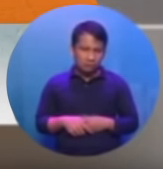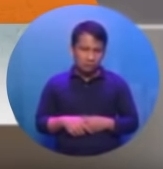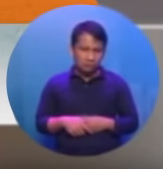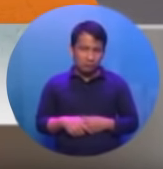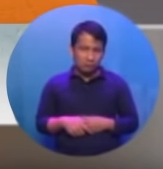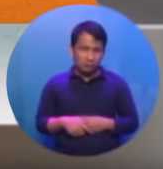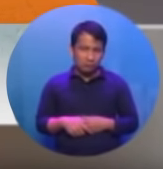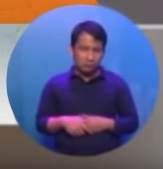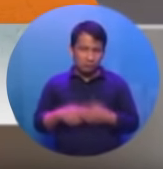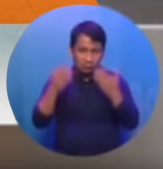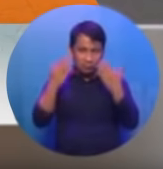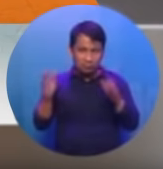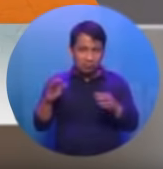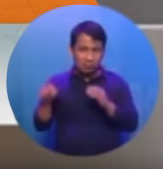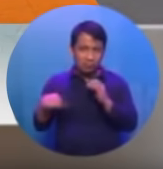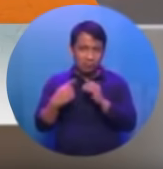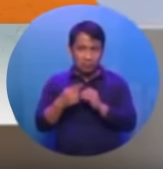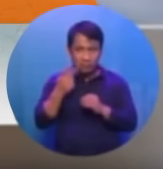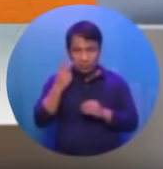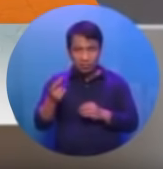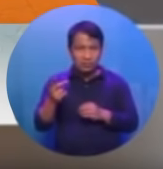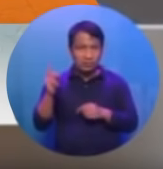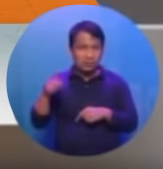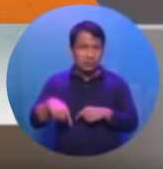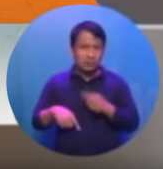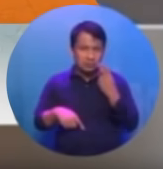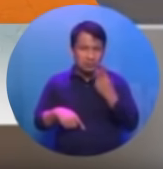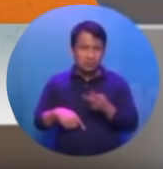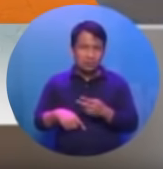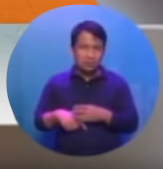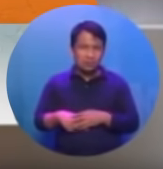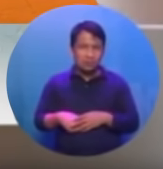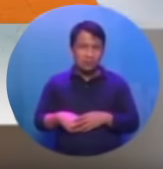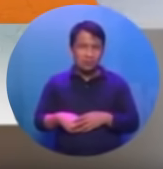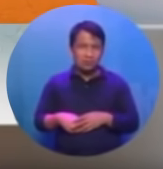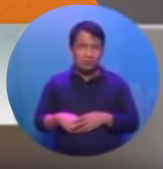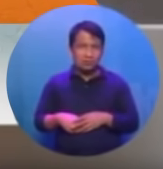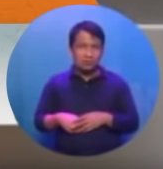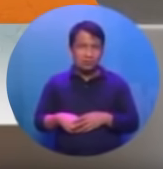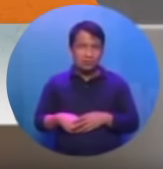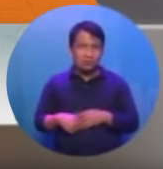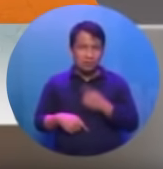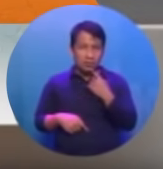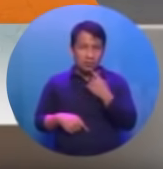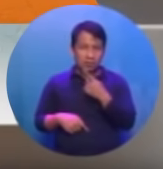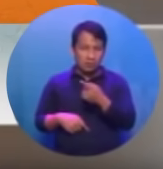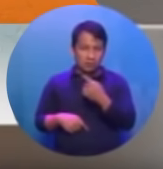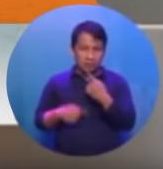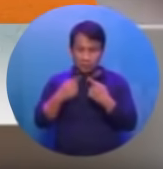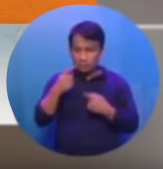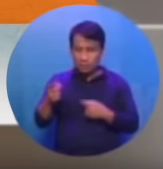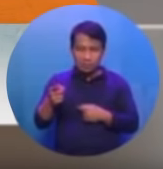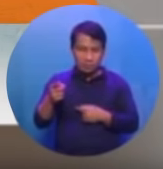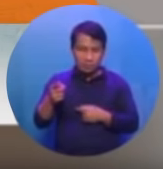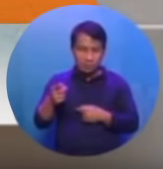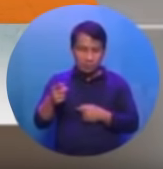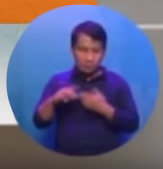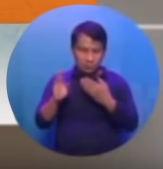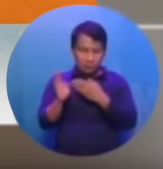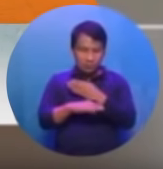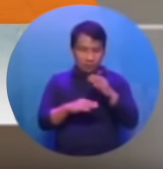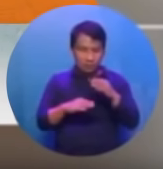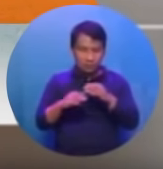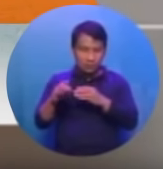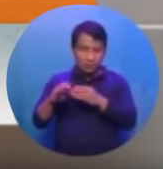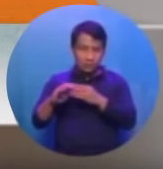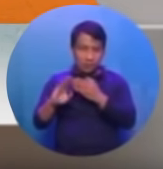Hindi ko naman ang alam ng ginagawa niya. Hindi ko naman nakikita naman ginagawa niya. Hindi nga, Nay. Madideport na nga po. Pakisabi po sa kanya, Nay, ha, na siya po ipapadeport